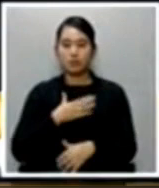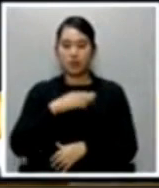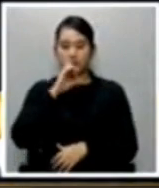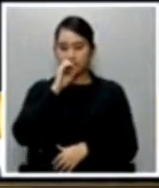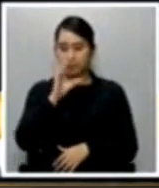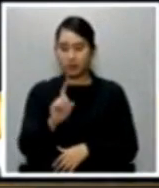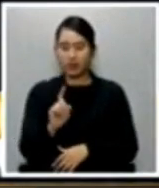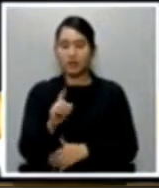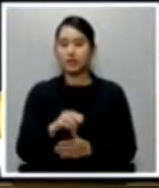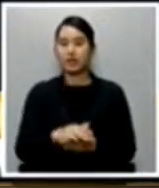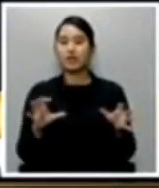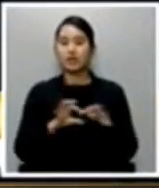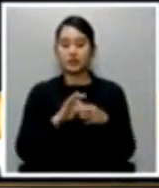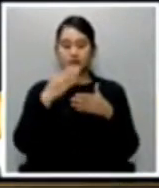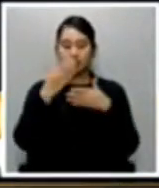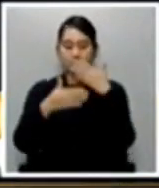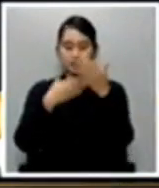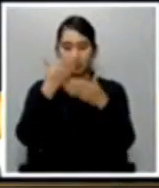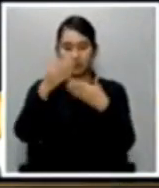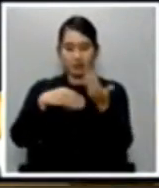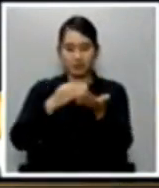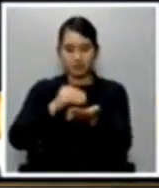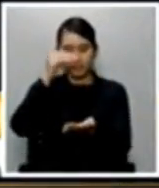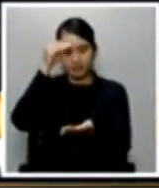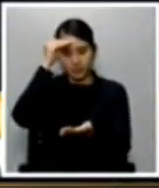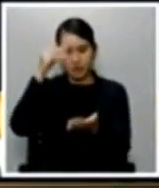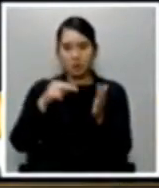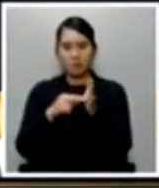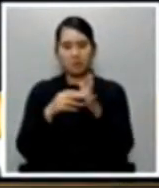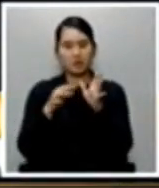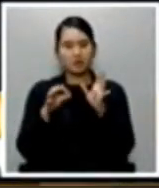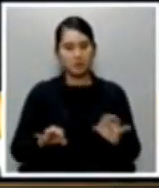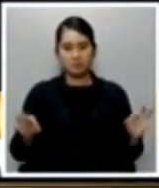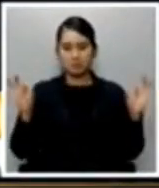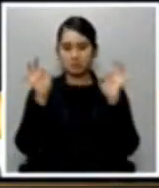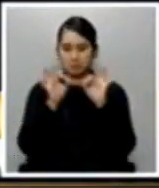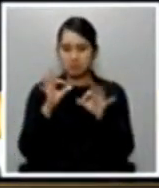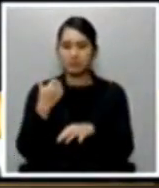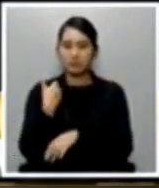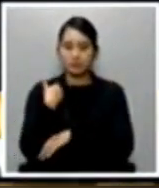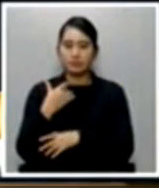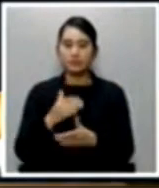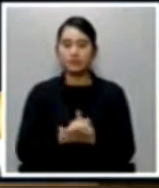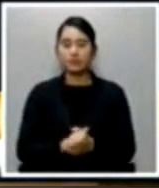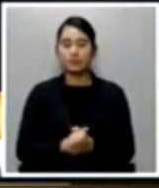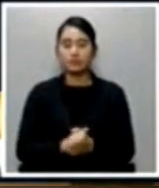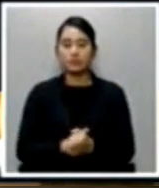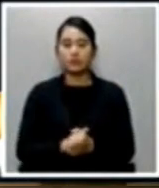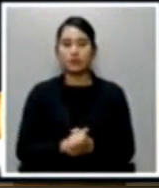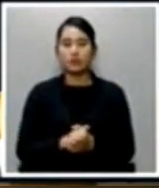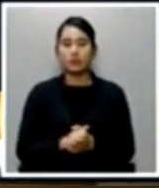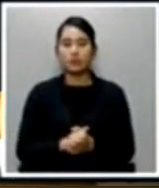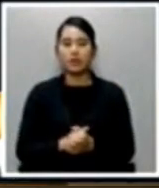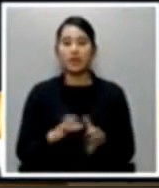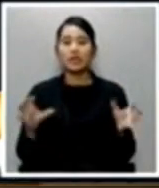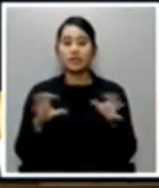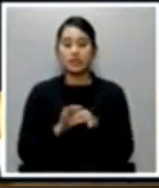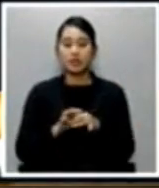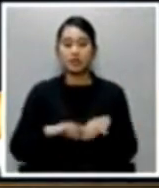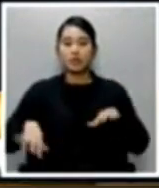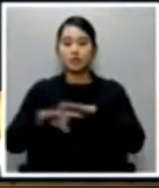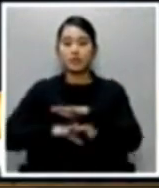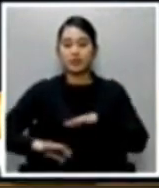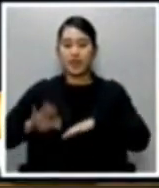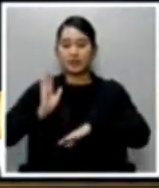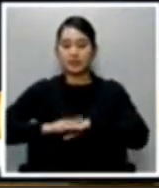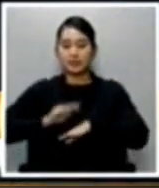ในเรื่องของกิจกรรมนักศึกษาเป็นเรื่องที่มีความสำคัญอย่างยิ่งนะครับโดยเฉพาะอย่างยิ่งสอดรับกับเรื่องของ soft skill ที่